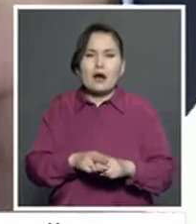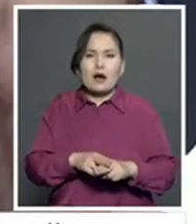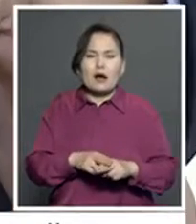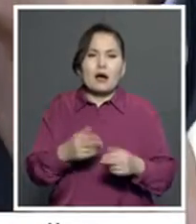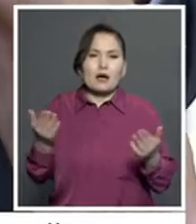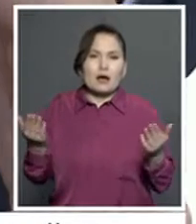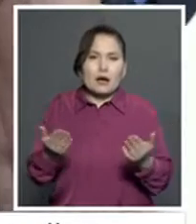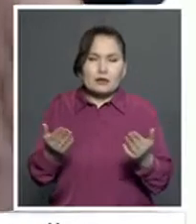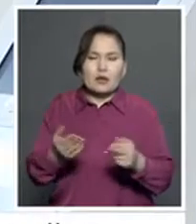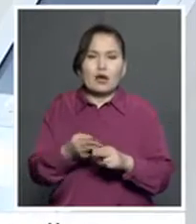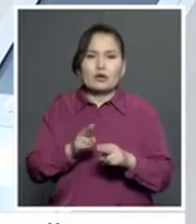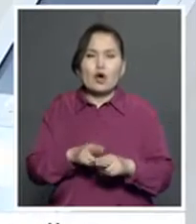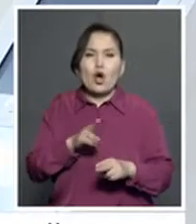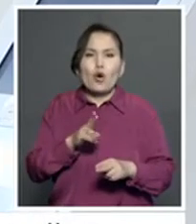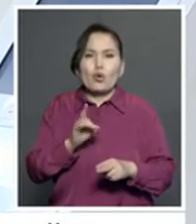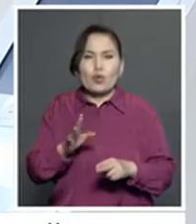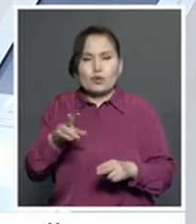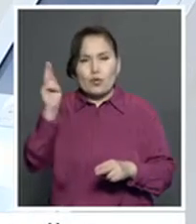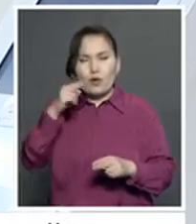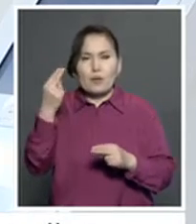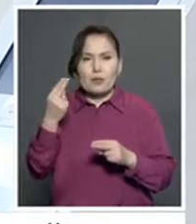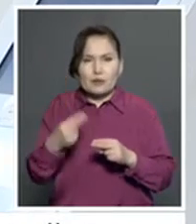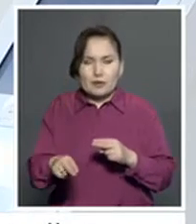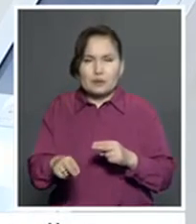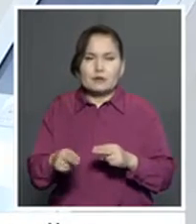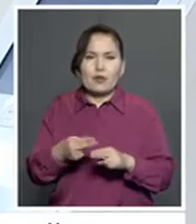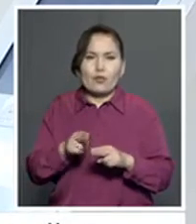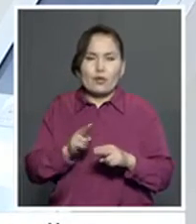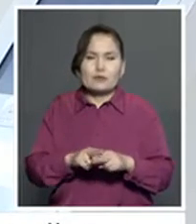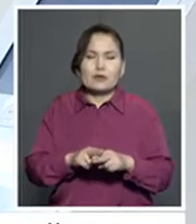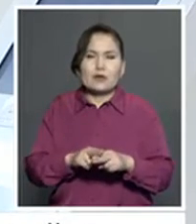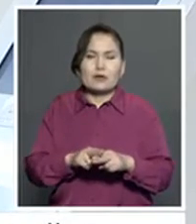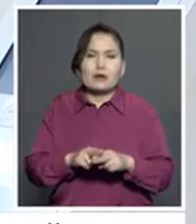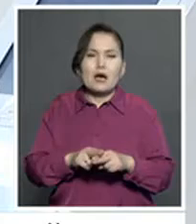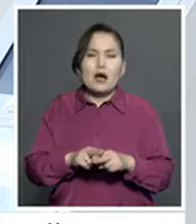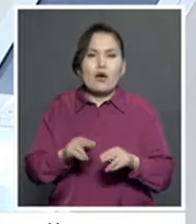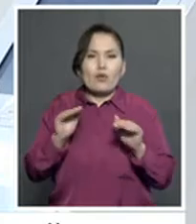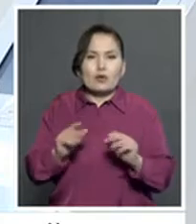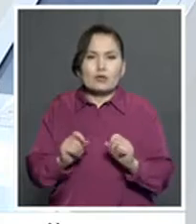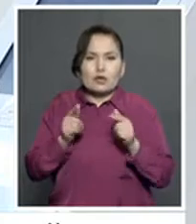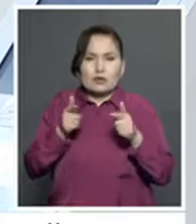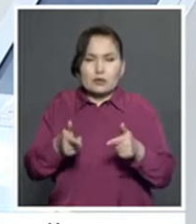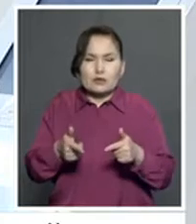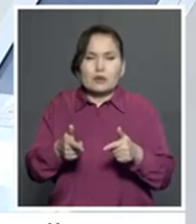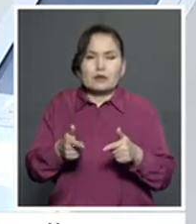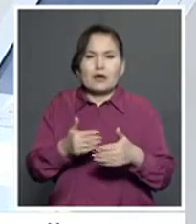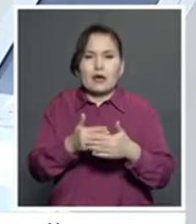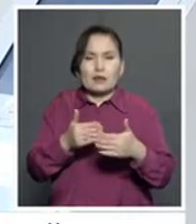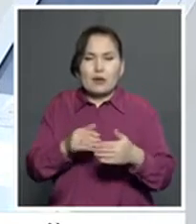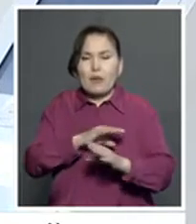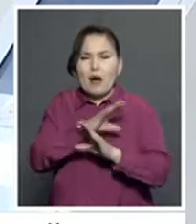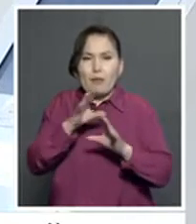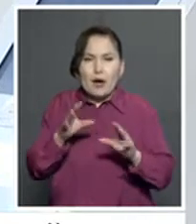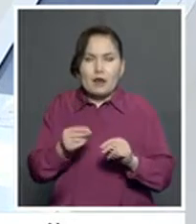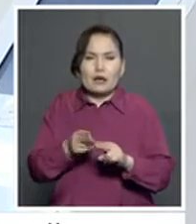қандай да бір курстық оқу оқып келетін болса, егер бізге түсер кезде сол оқыған кредиттерін есепке ала отырып, оның оқу